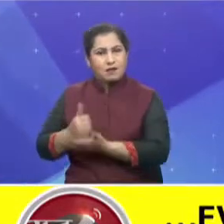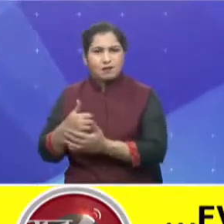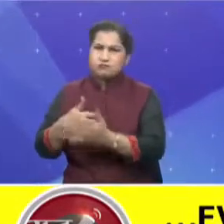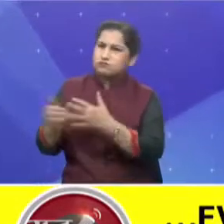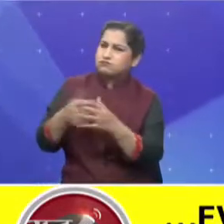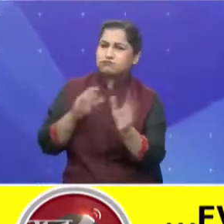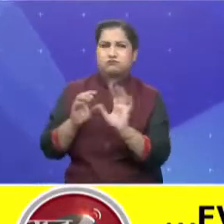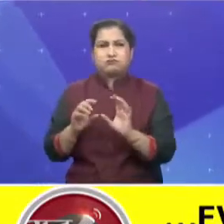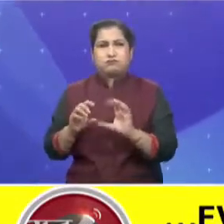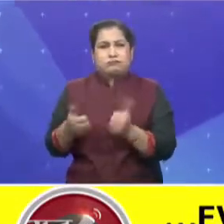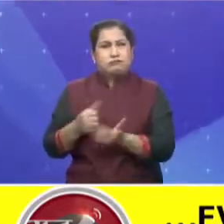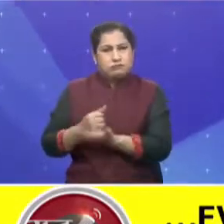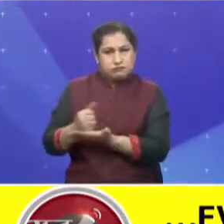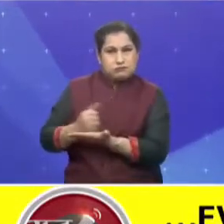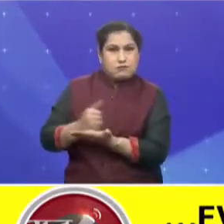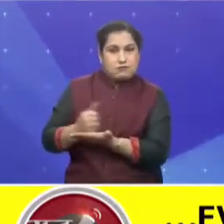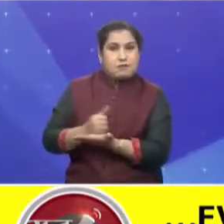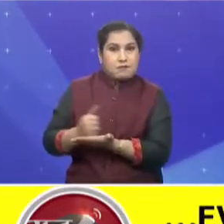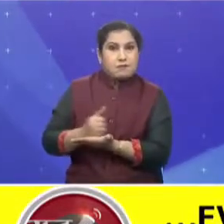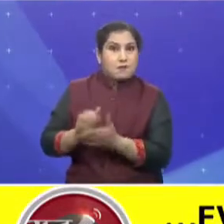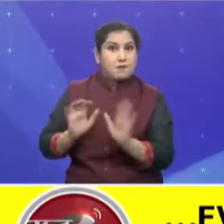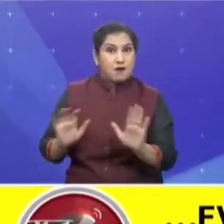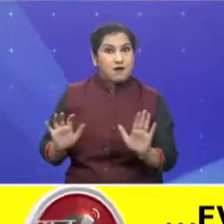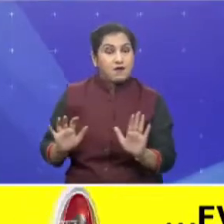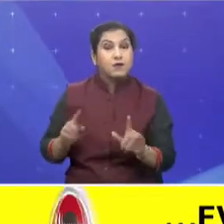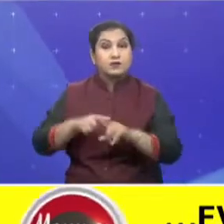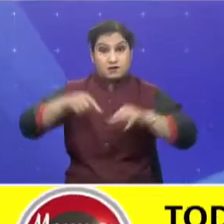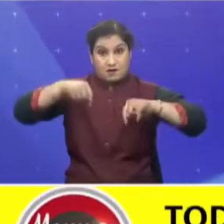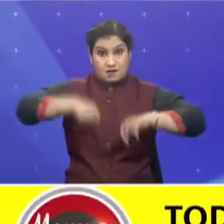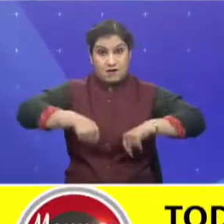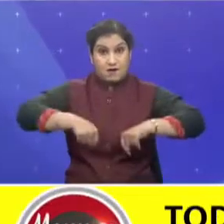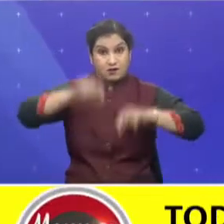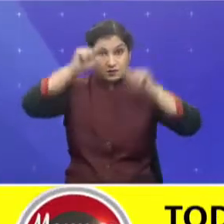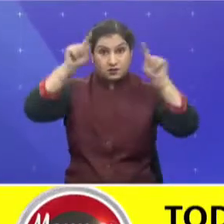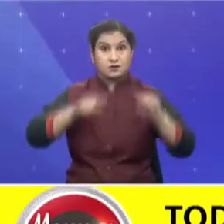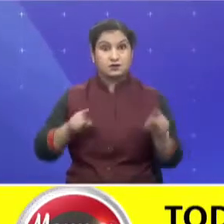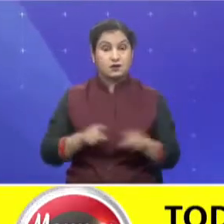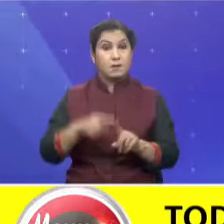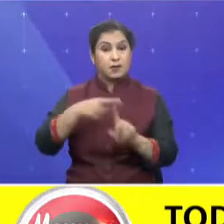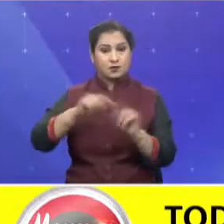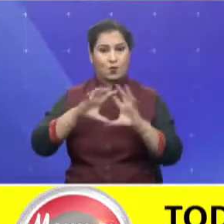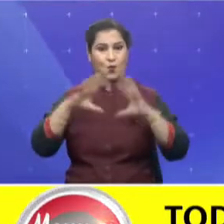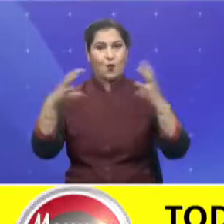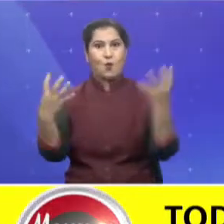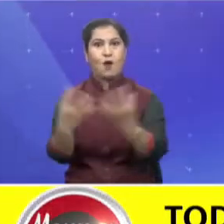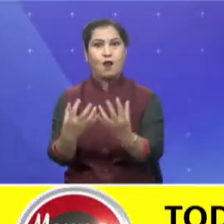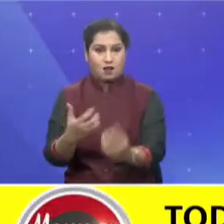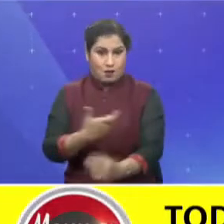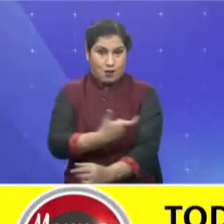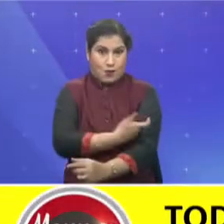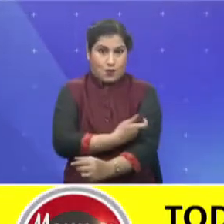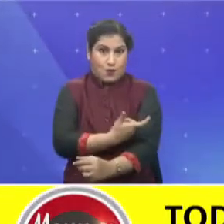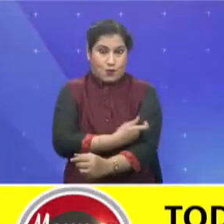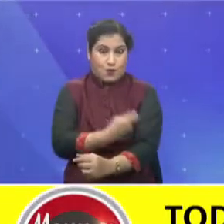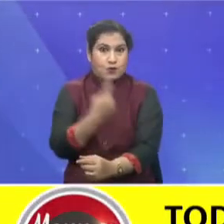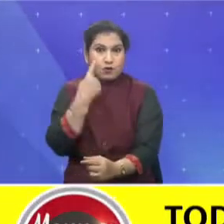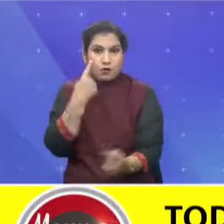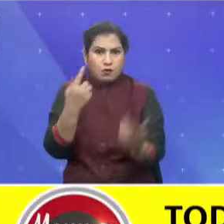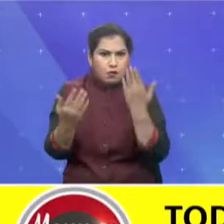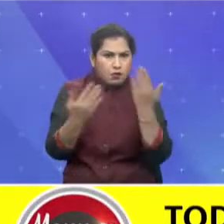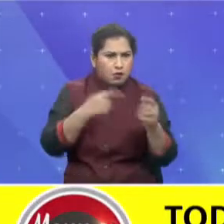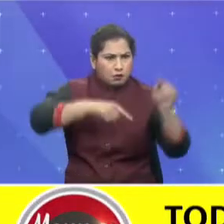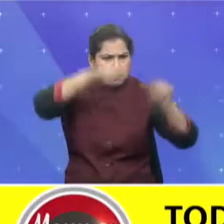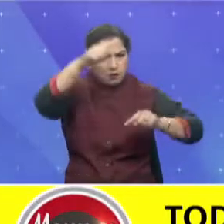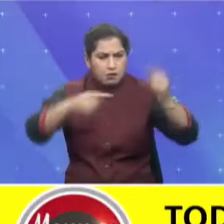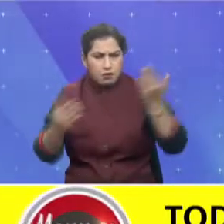बना उससे ज्यादा करने की कोशिश की। आज विश्व में वैक्सीनेशन के जो आंकड़े हैं, उनकी तुलना